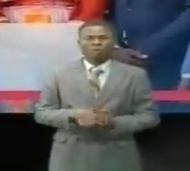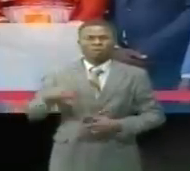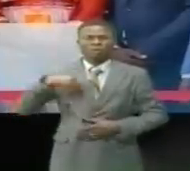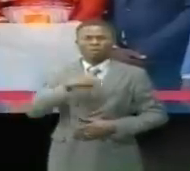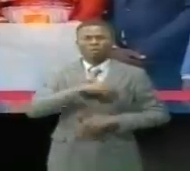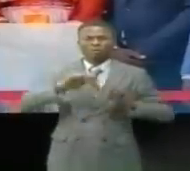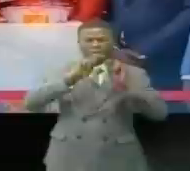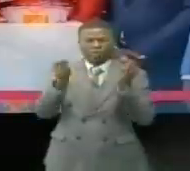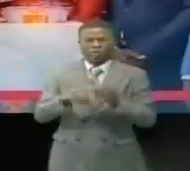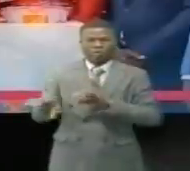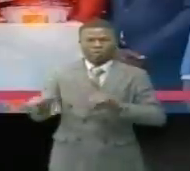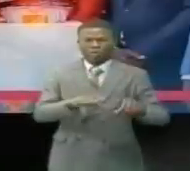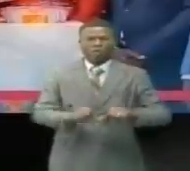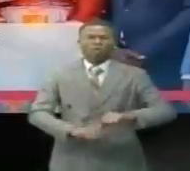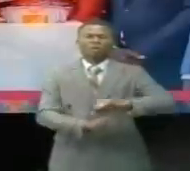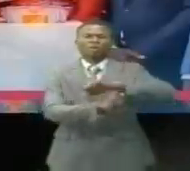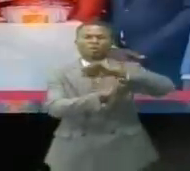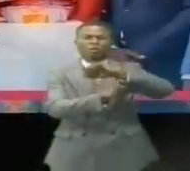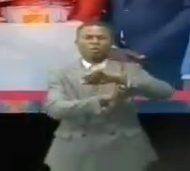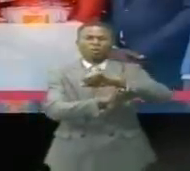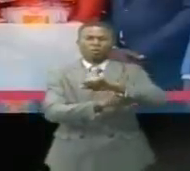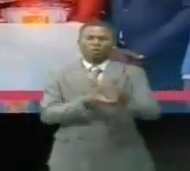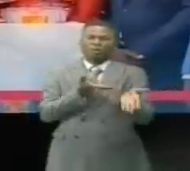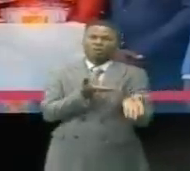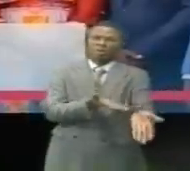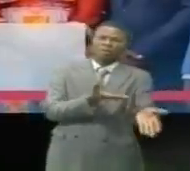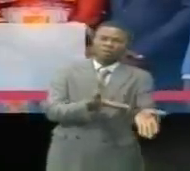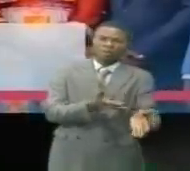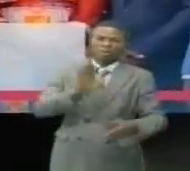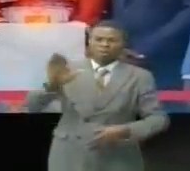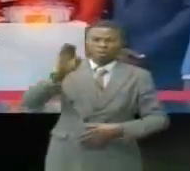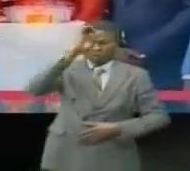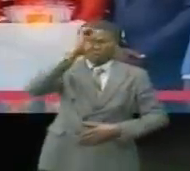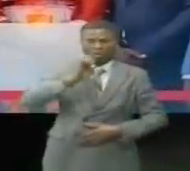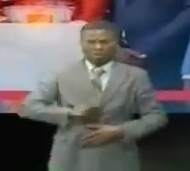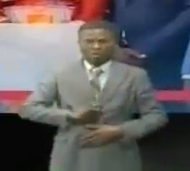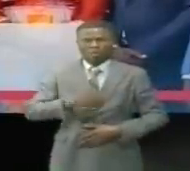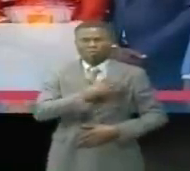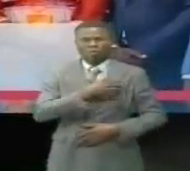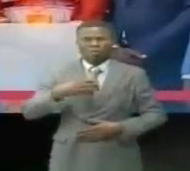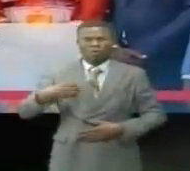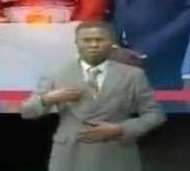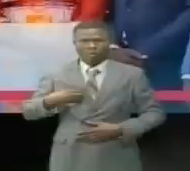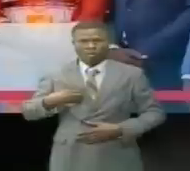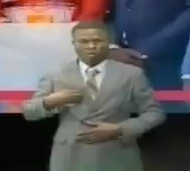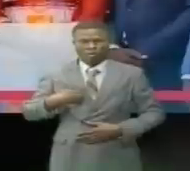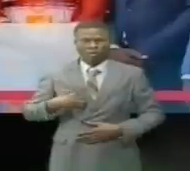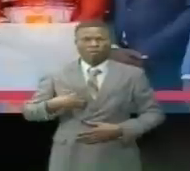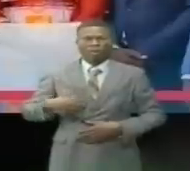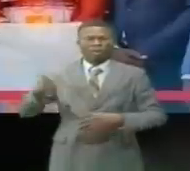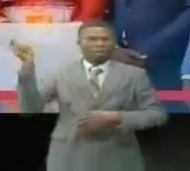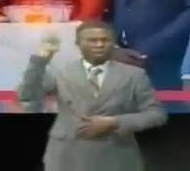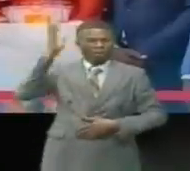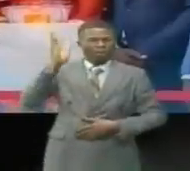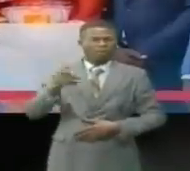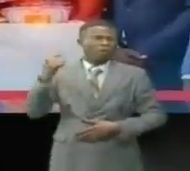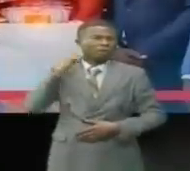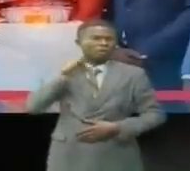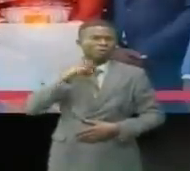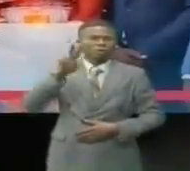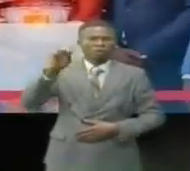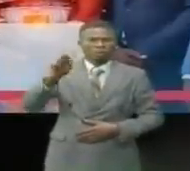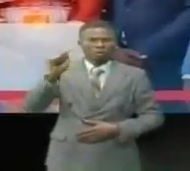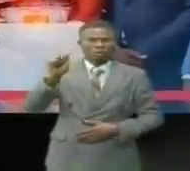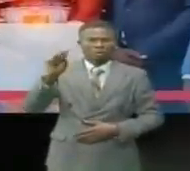du groupe d'action de soutien et d'accompagnement de Son Excellence, Madame la professeure Dr Nana